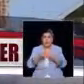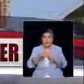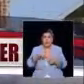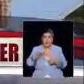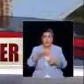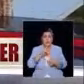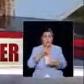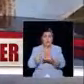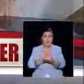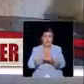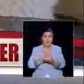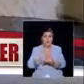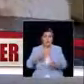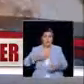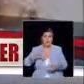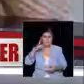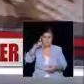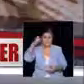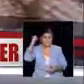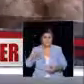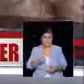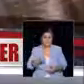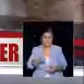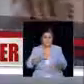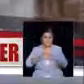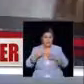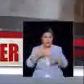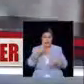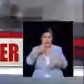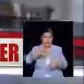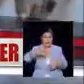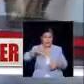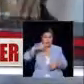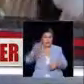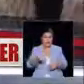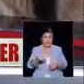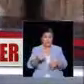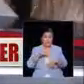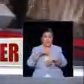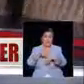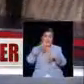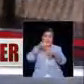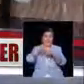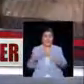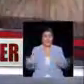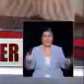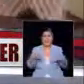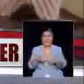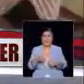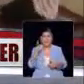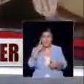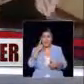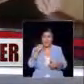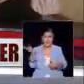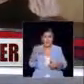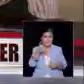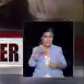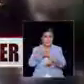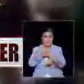onlar kararlıydı. Planlanan tarihten tam 7 ay sonra da olsa hastanede evlendiler. Şahitleri de doktorları